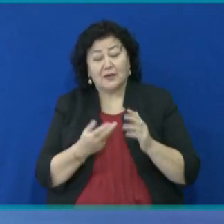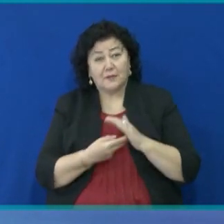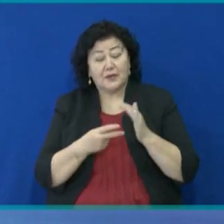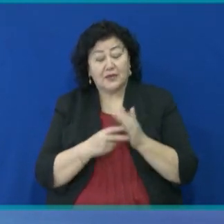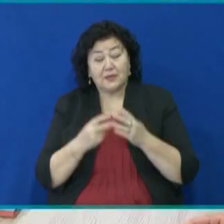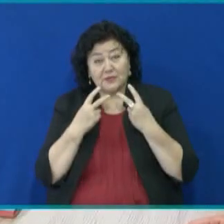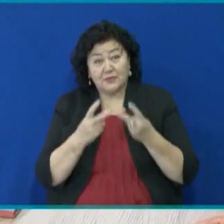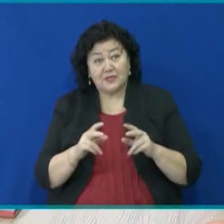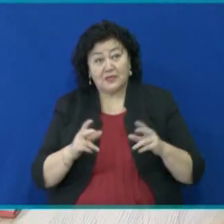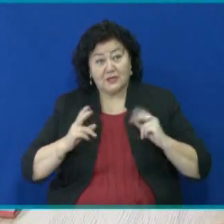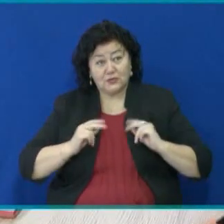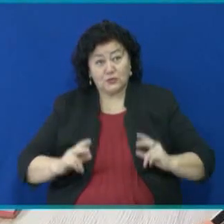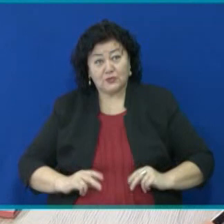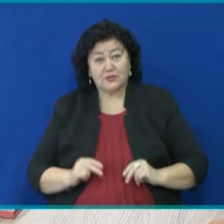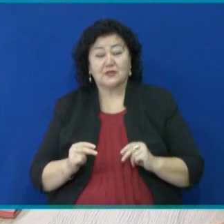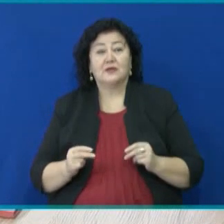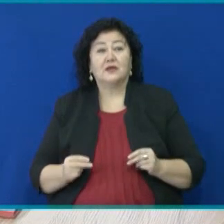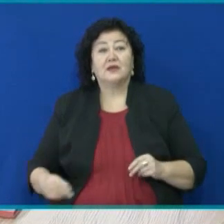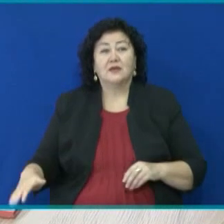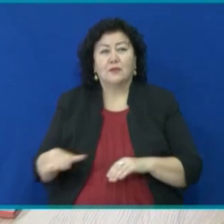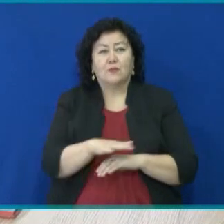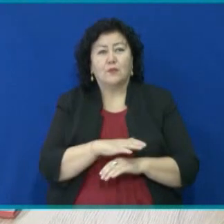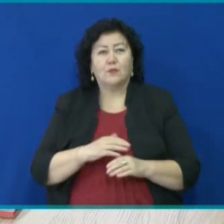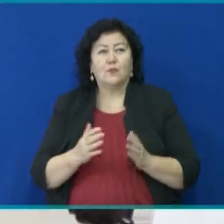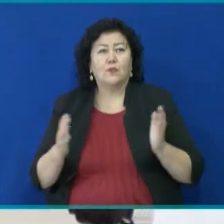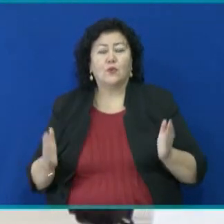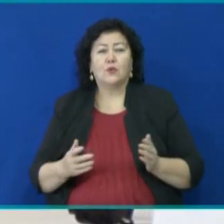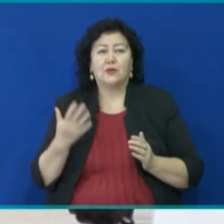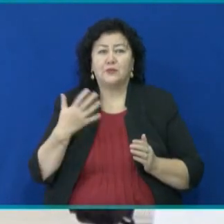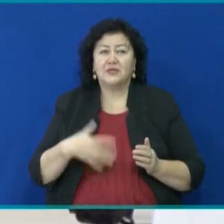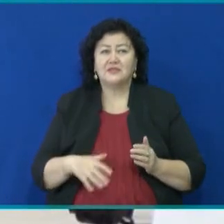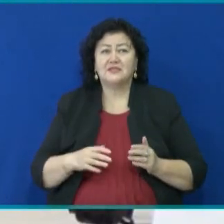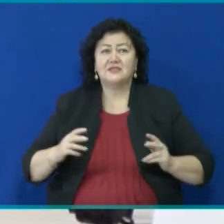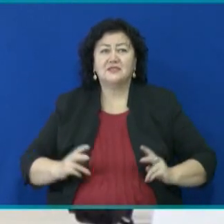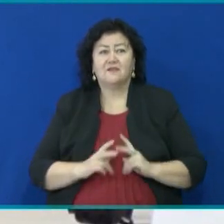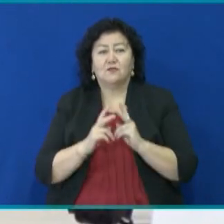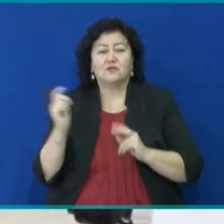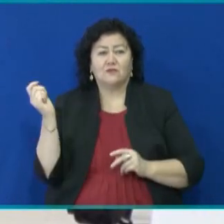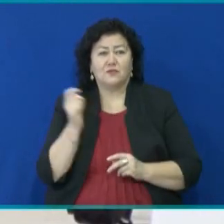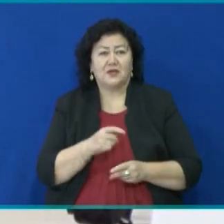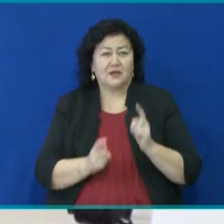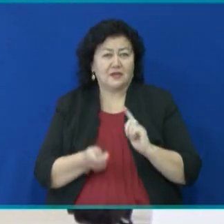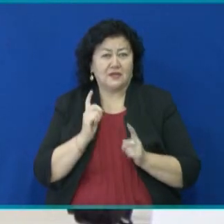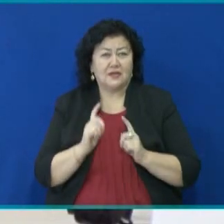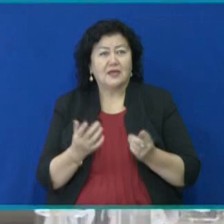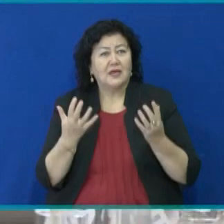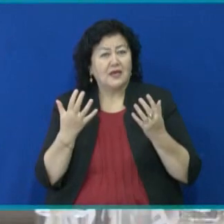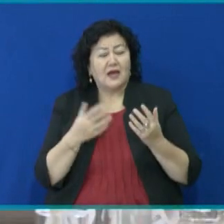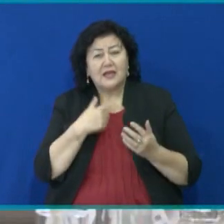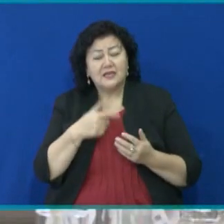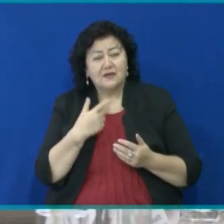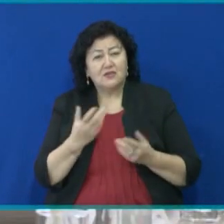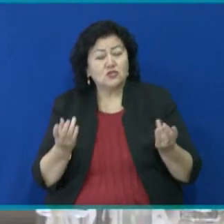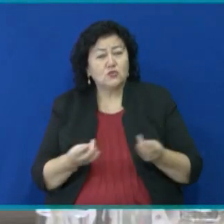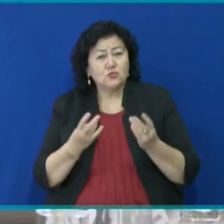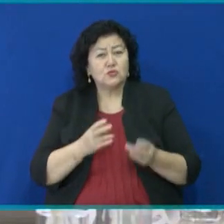көрді. Жиынға еліміз бойынша 50-ден астам жоғары оқу орындарының ректорлары қатысты. Жиын барысында санға емес, сапаға жұмыс